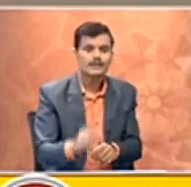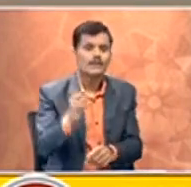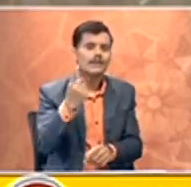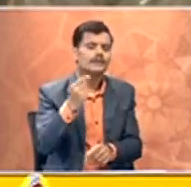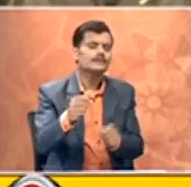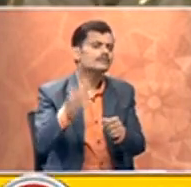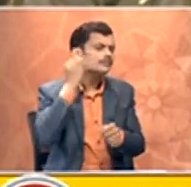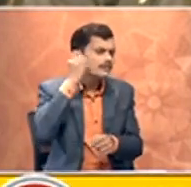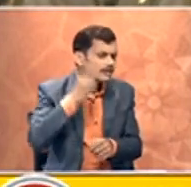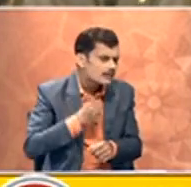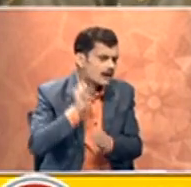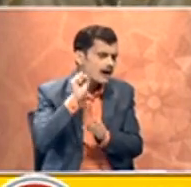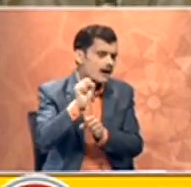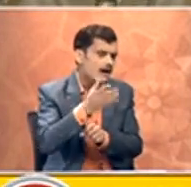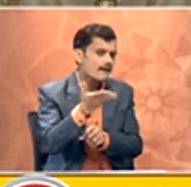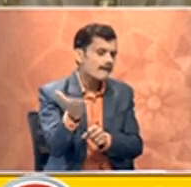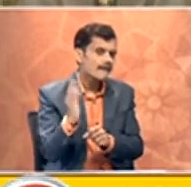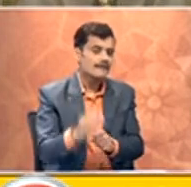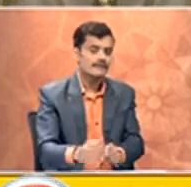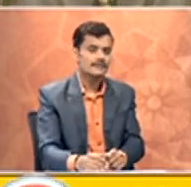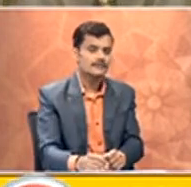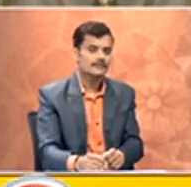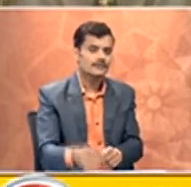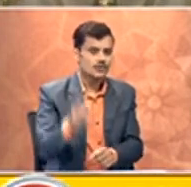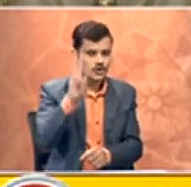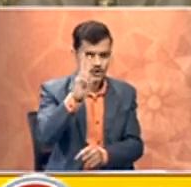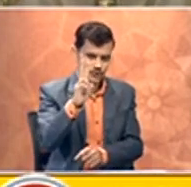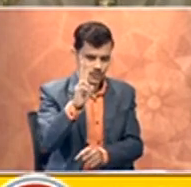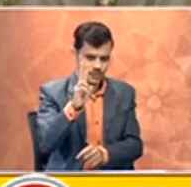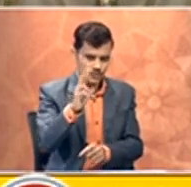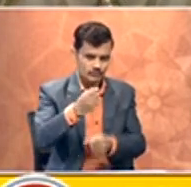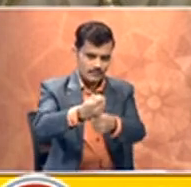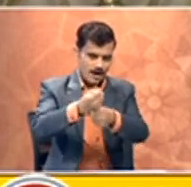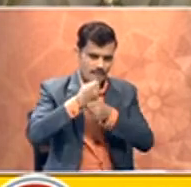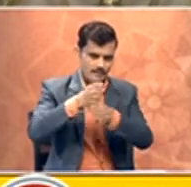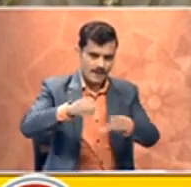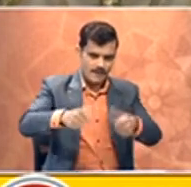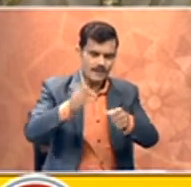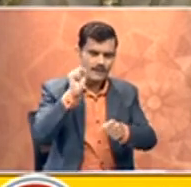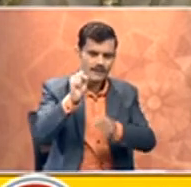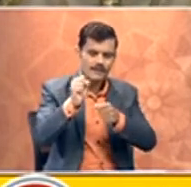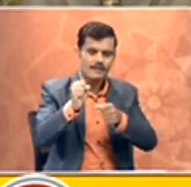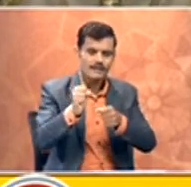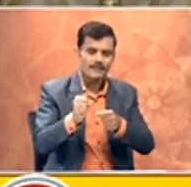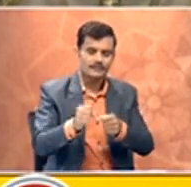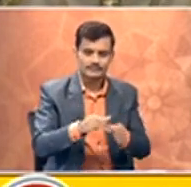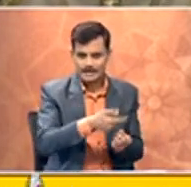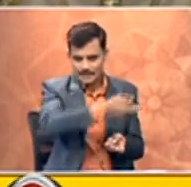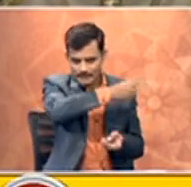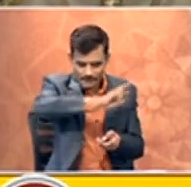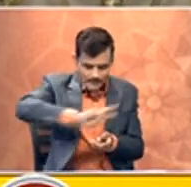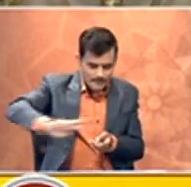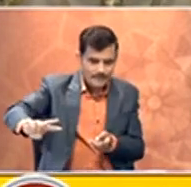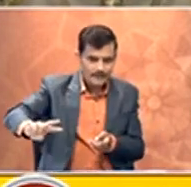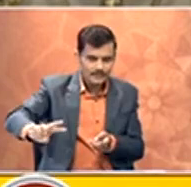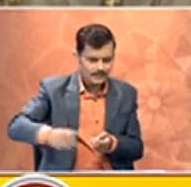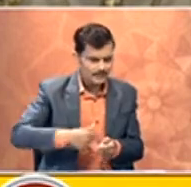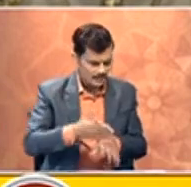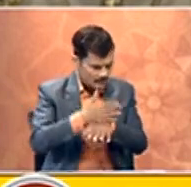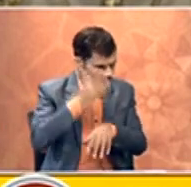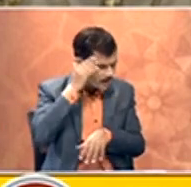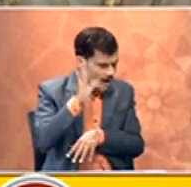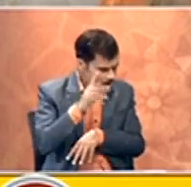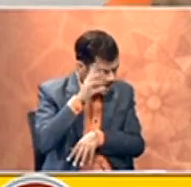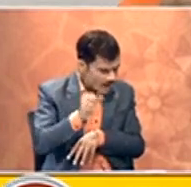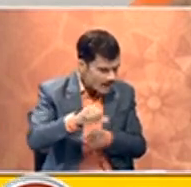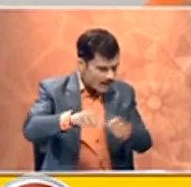पहले मुझे बताइए कि 2 मेडल जीतने के बाद आप जब यहाँ से गई तब ये सोचा था क्या,